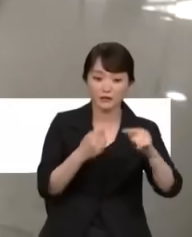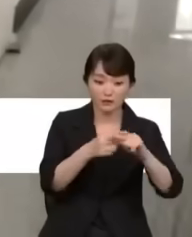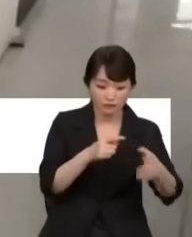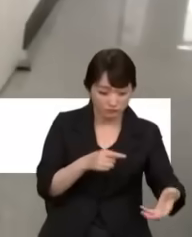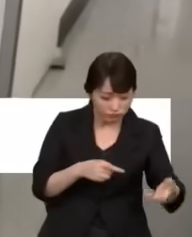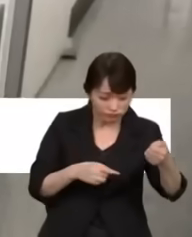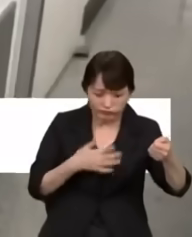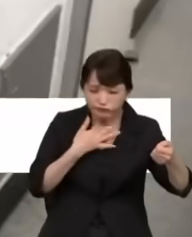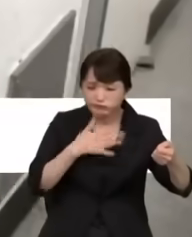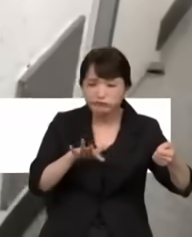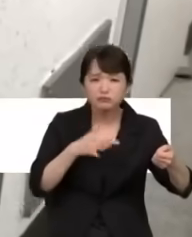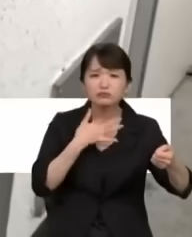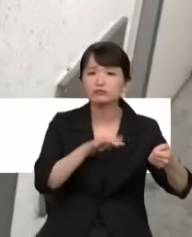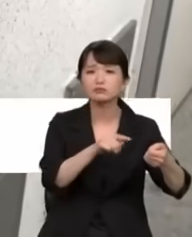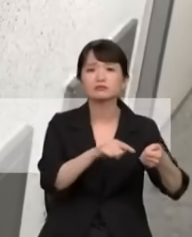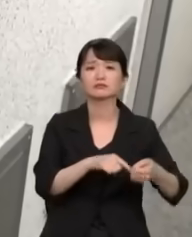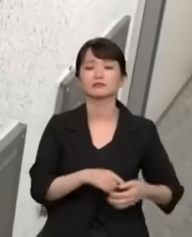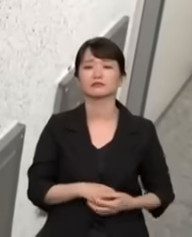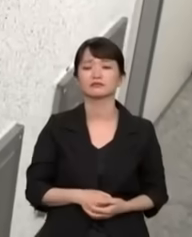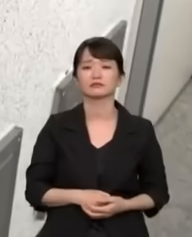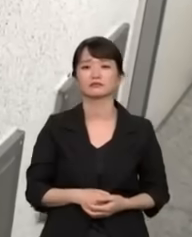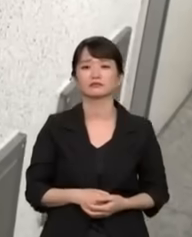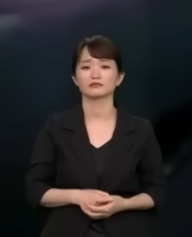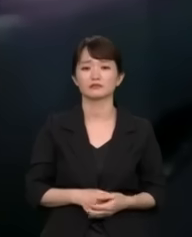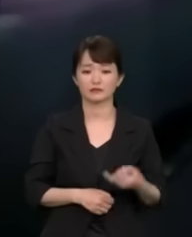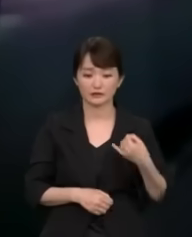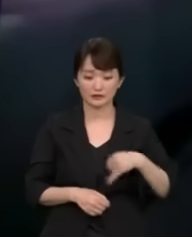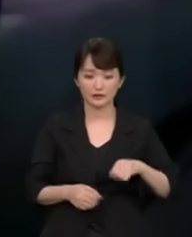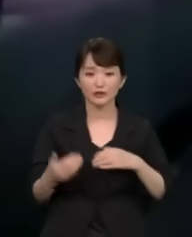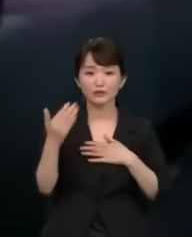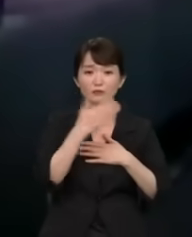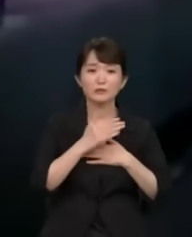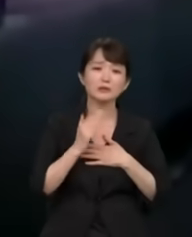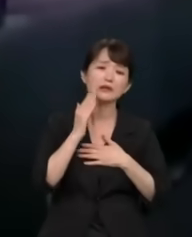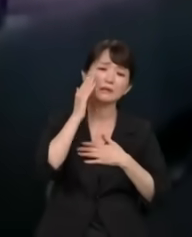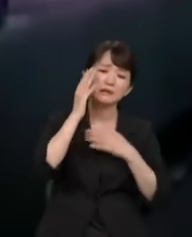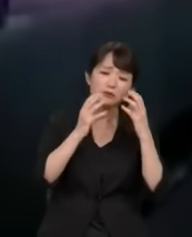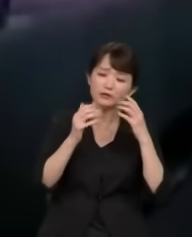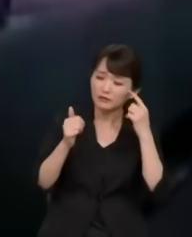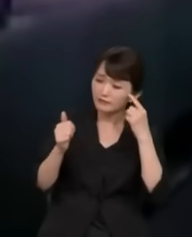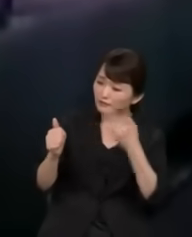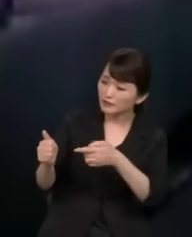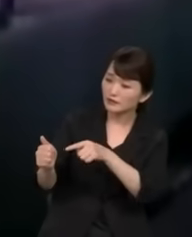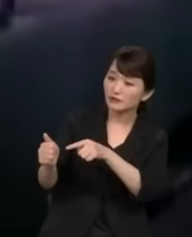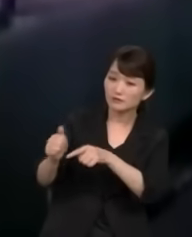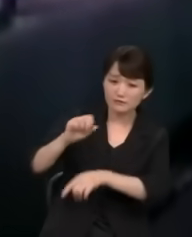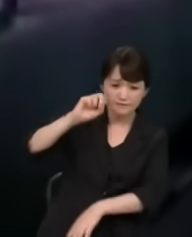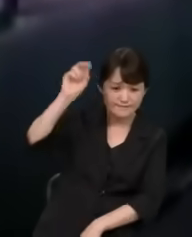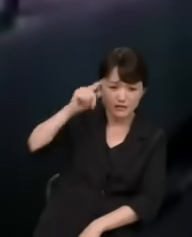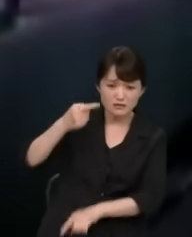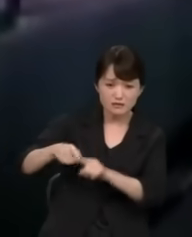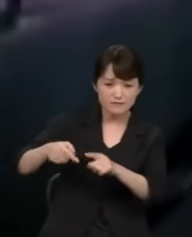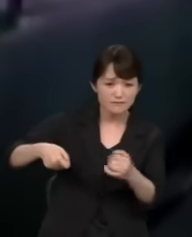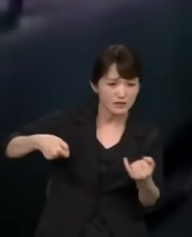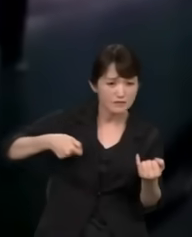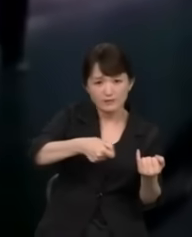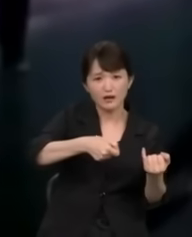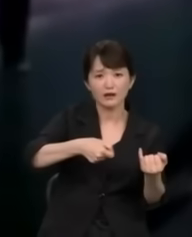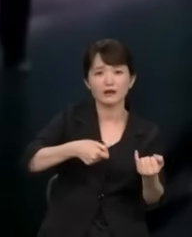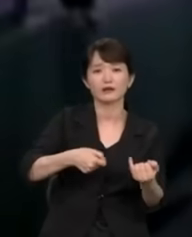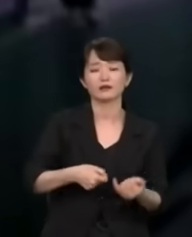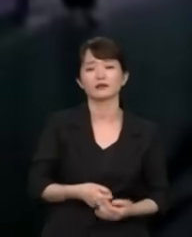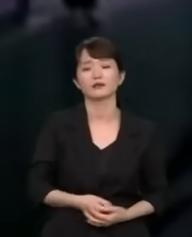적도 없다고 반박했습니다. 그러면서 딸 몸에 난 멍자국에 대해 따지자 김레아가 갑자기 흉기를 휘둘렀다고